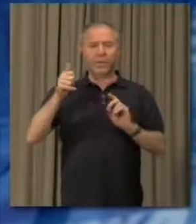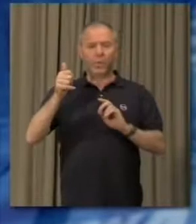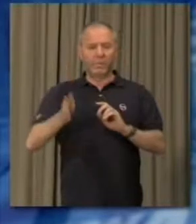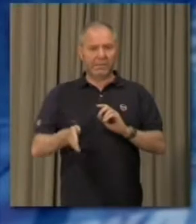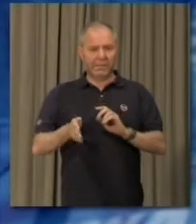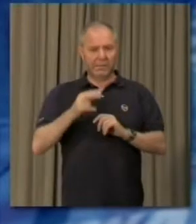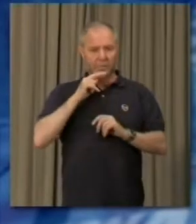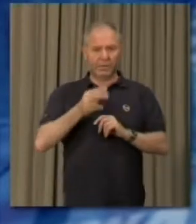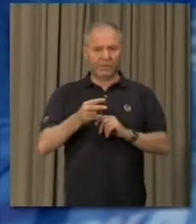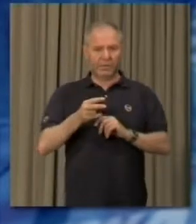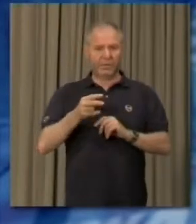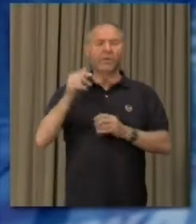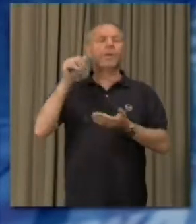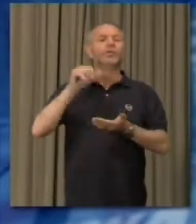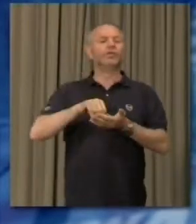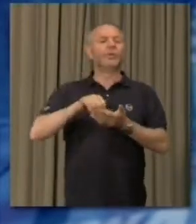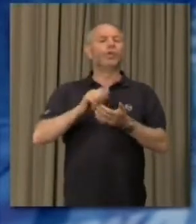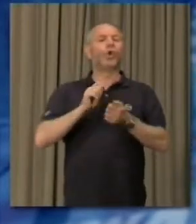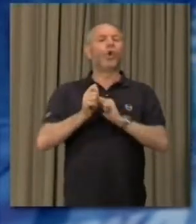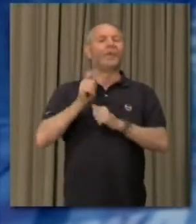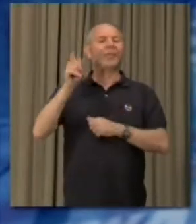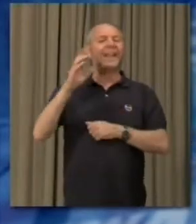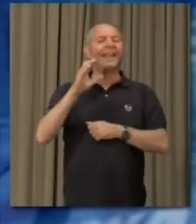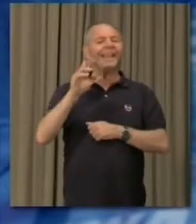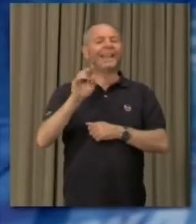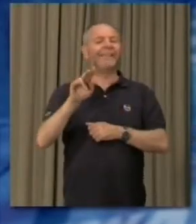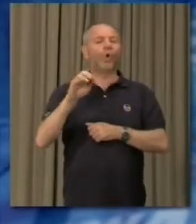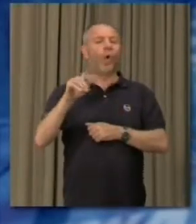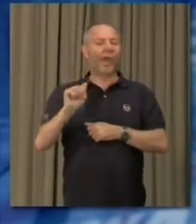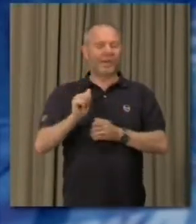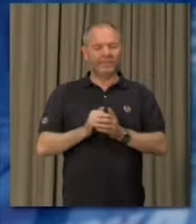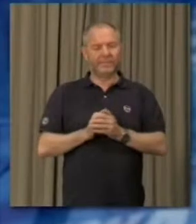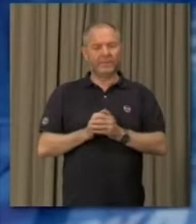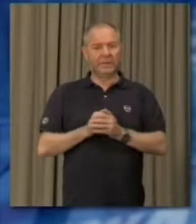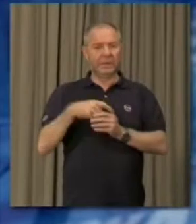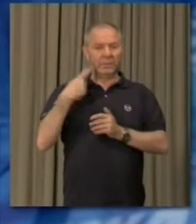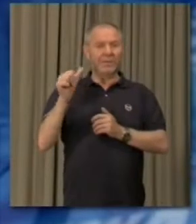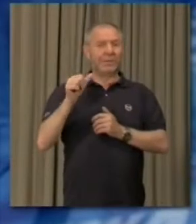presso il centro commerciale Valdossola Shopping Center di Crevola d'Ossola. Sabato mattina dalle 9.30 alle